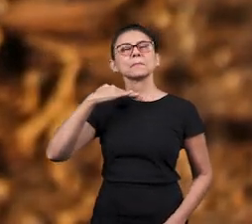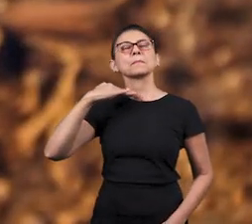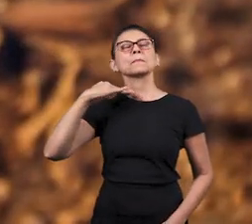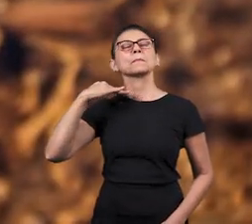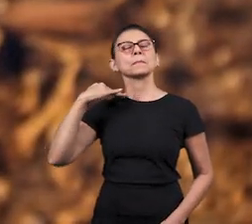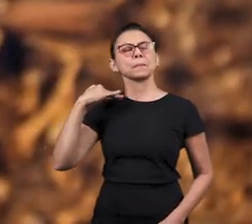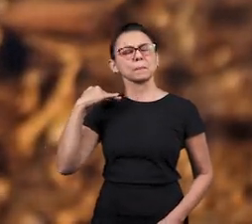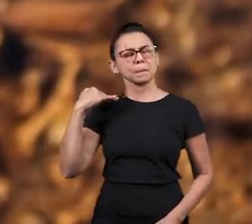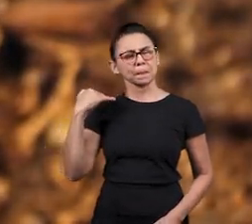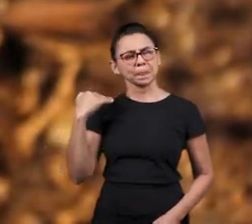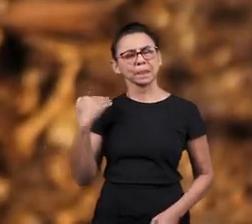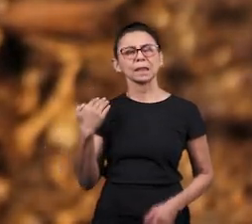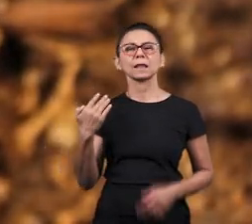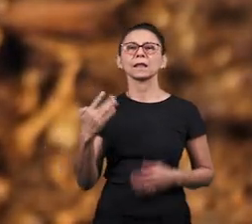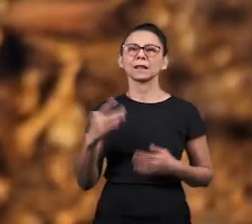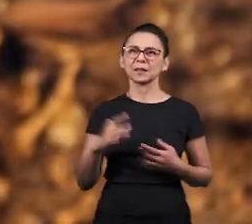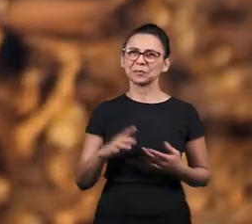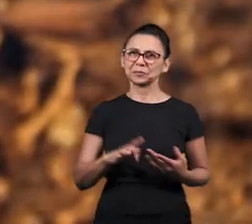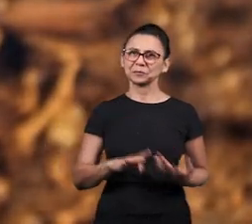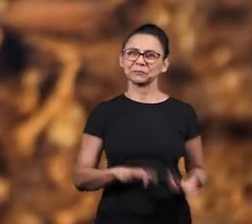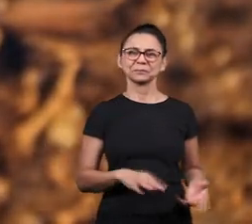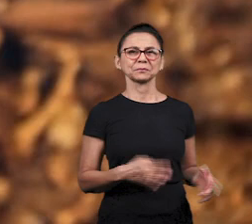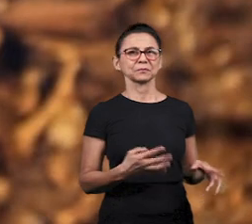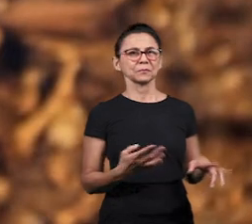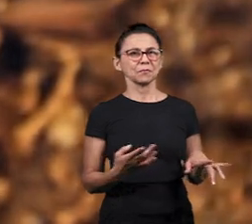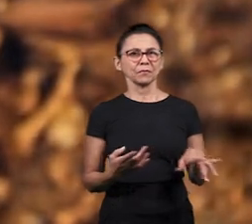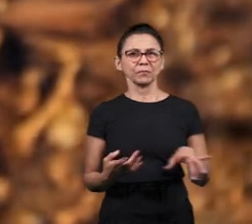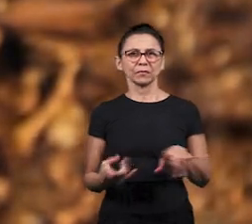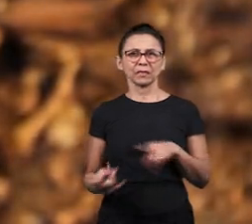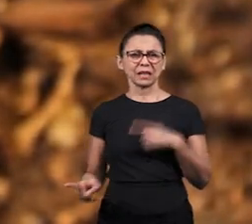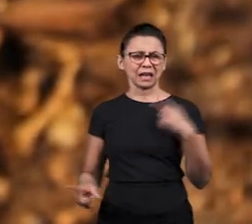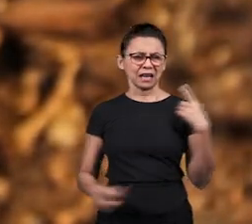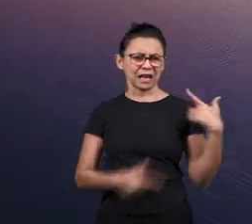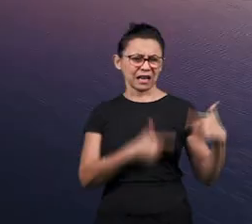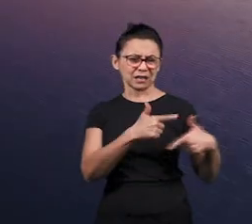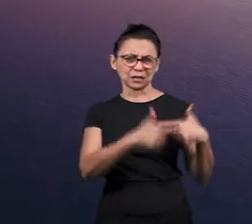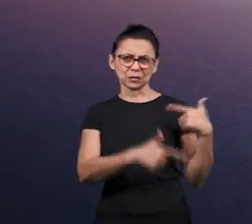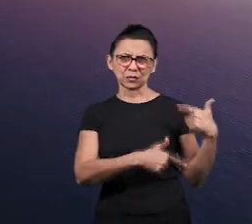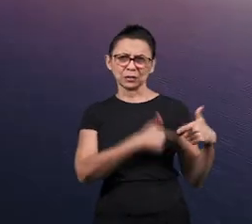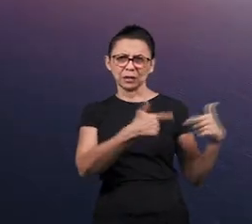любовь, ибо она сильнее самой смерти.